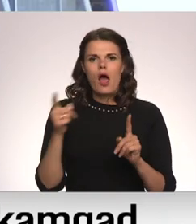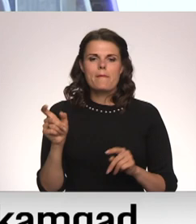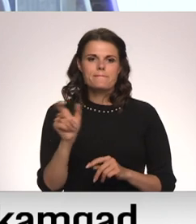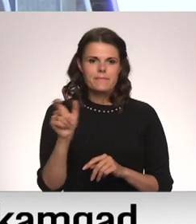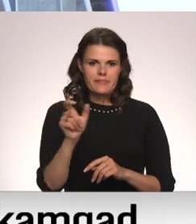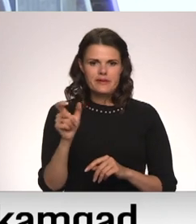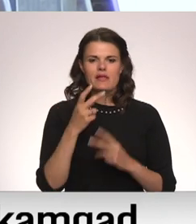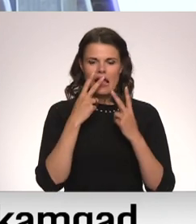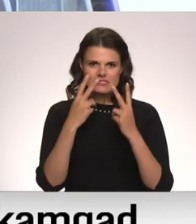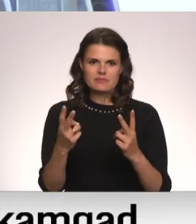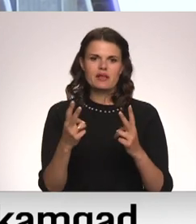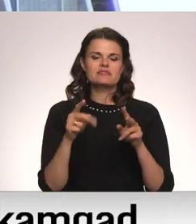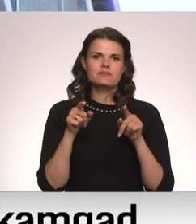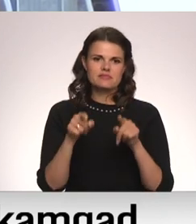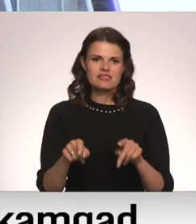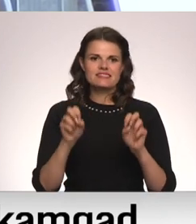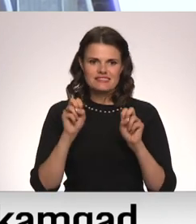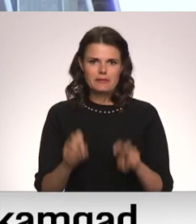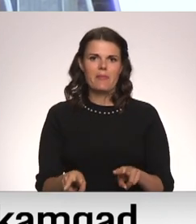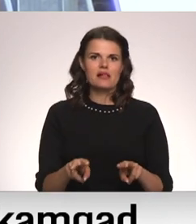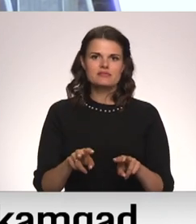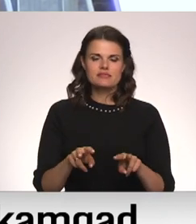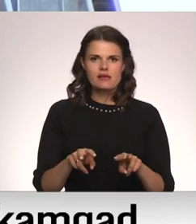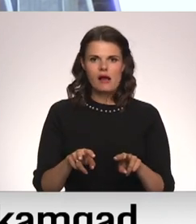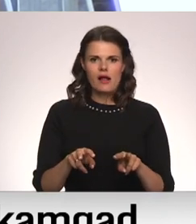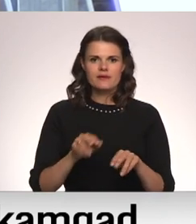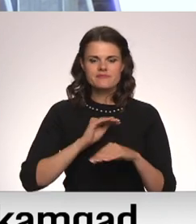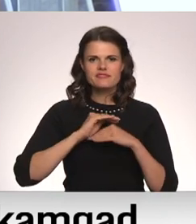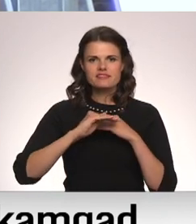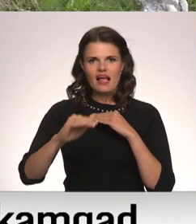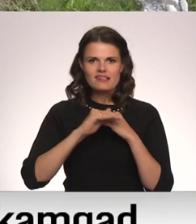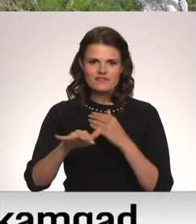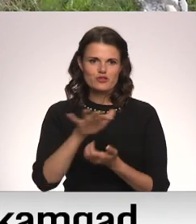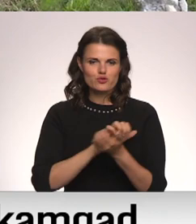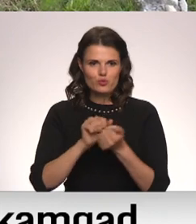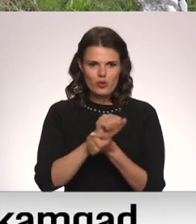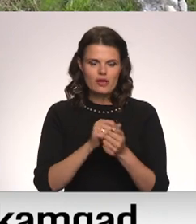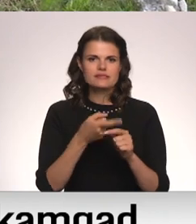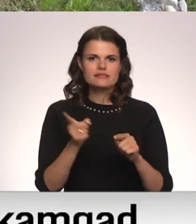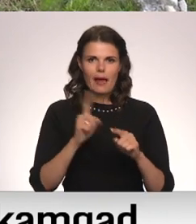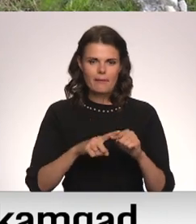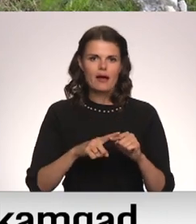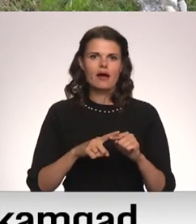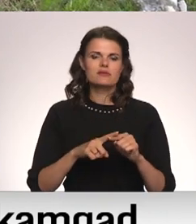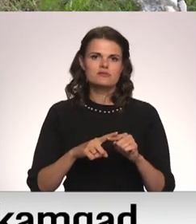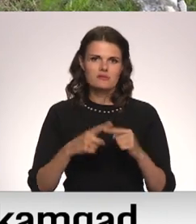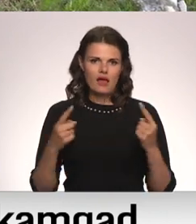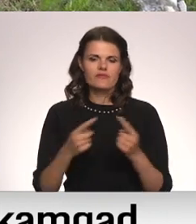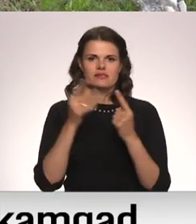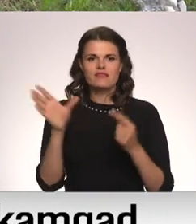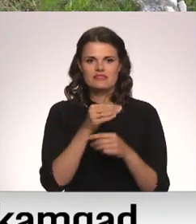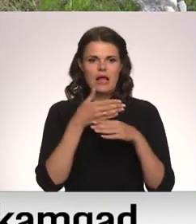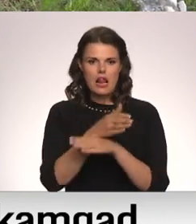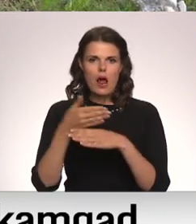brīdī. Acim redzams, ka tas ir speciāli, tas asfalts segums ir bojāts, ja, un līdz ar to attiecīgi visas lauskas,